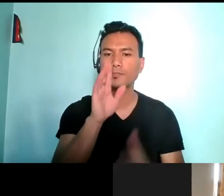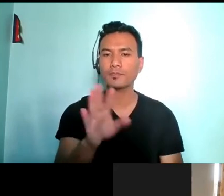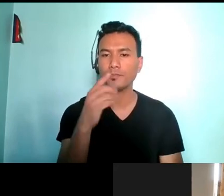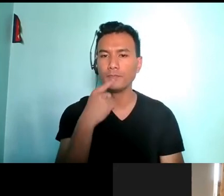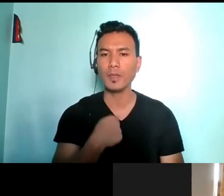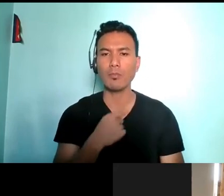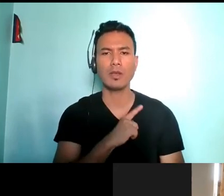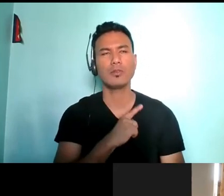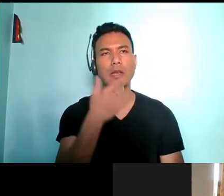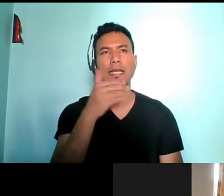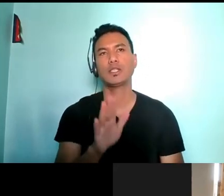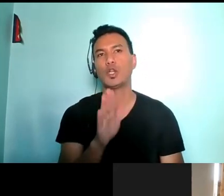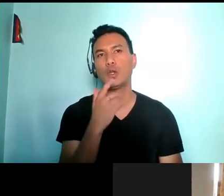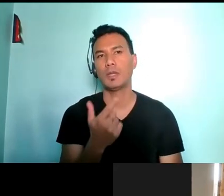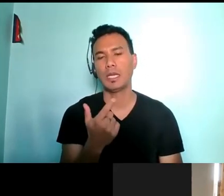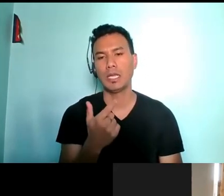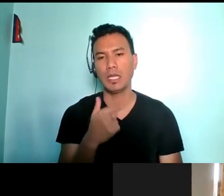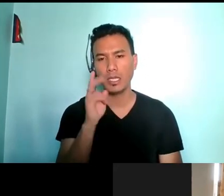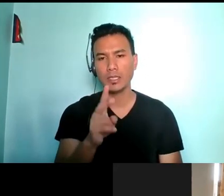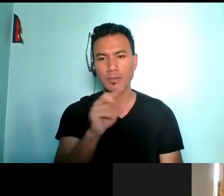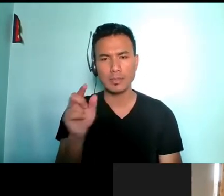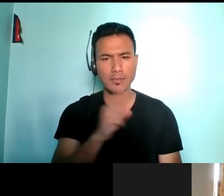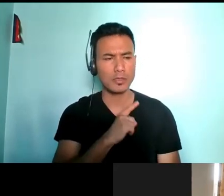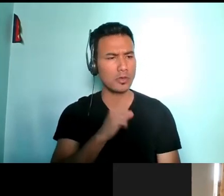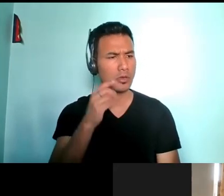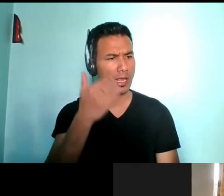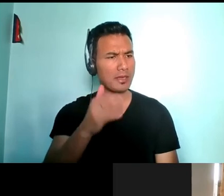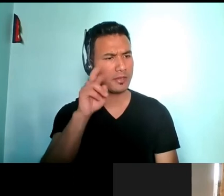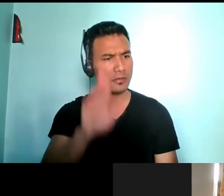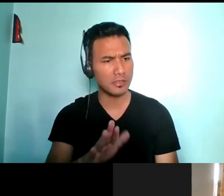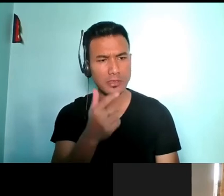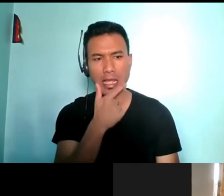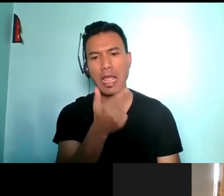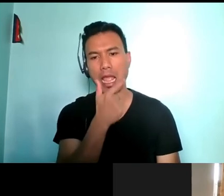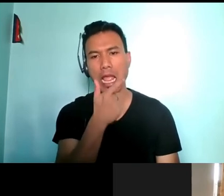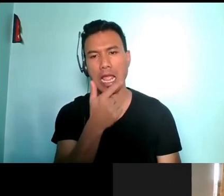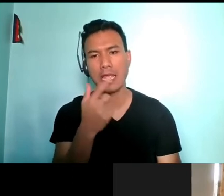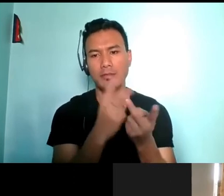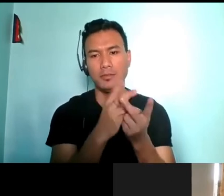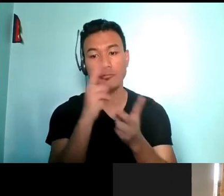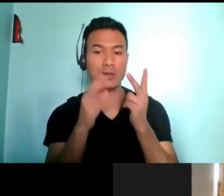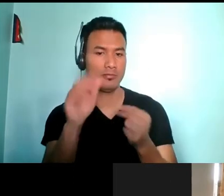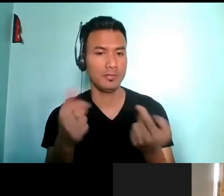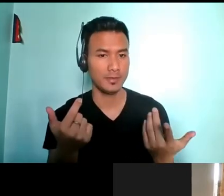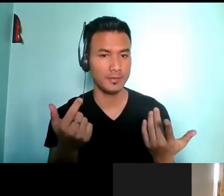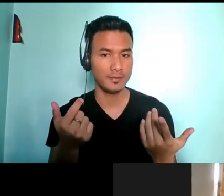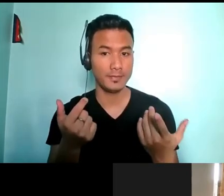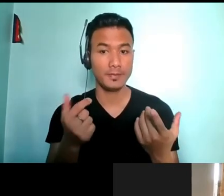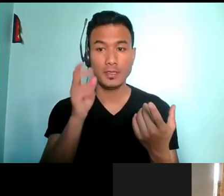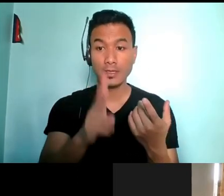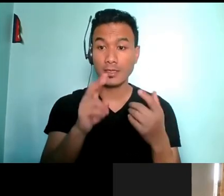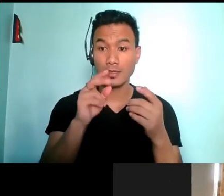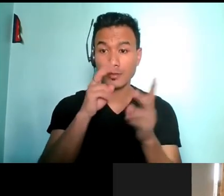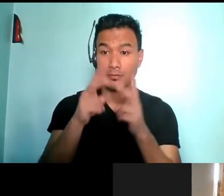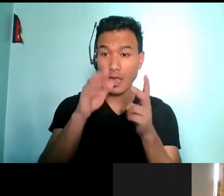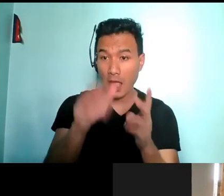डर लाग्छ भन्दाखेरि यस्तो कुरामा पनि डर लाग्दो रहेछ हा हा हा वाला रेस्पोन्स होइन त्यो रेस्पोन्स आयो अथवा त्यो रेस्पोन्स